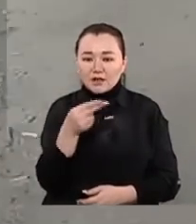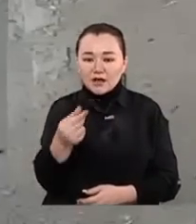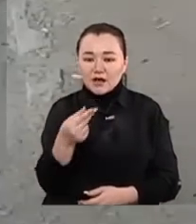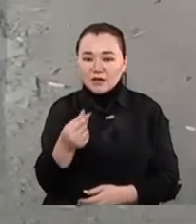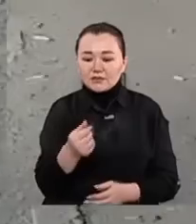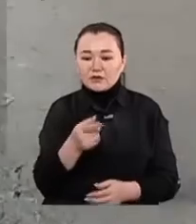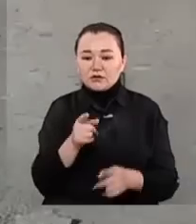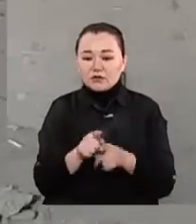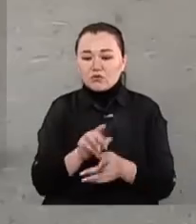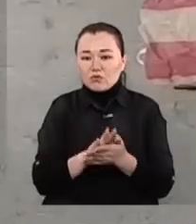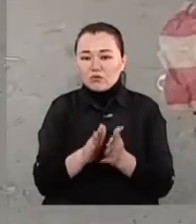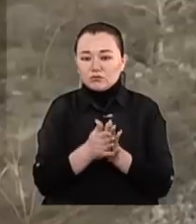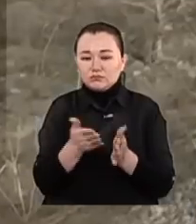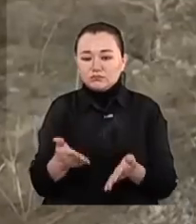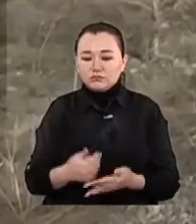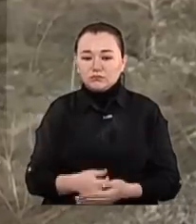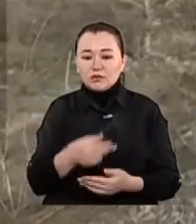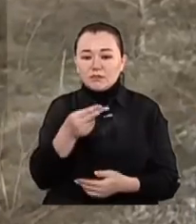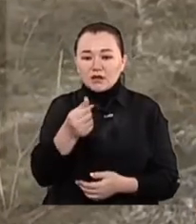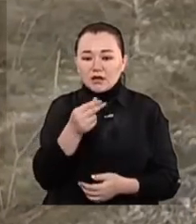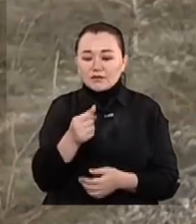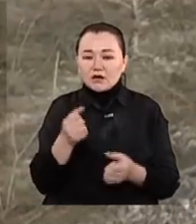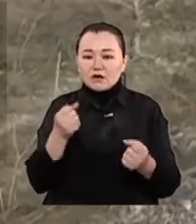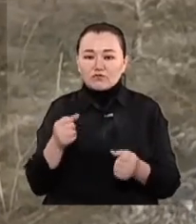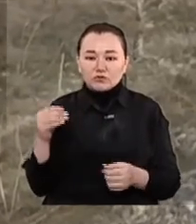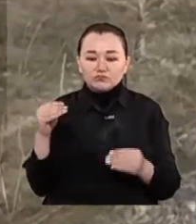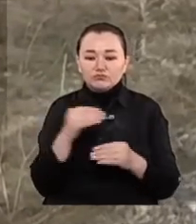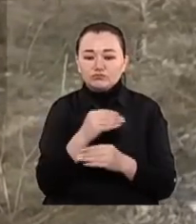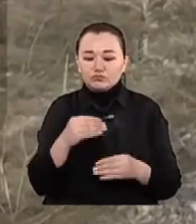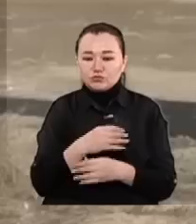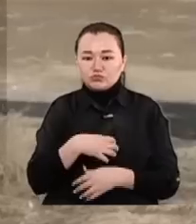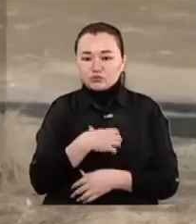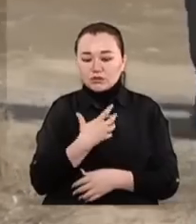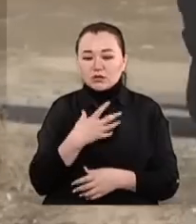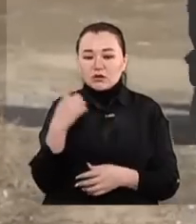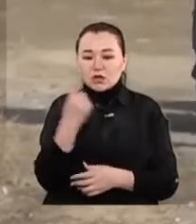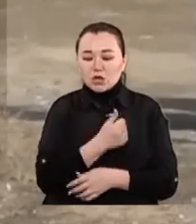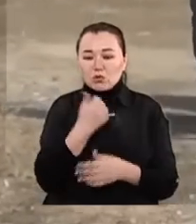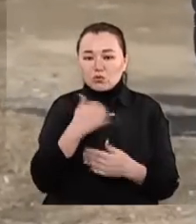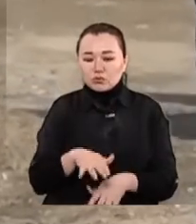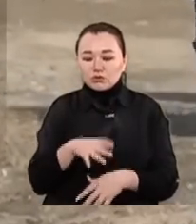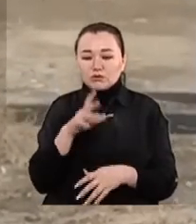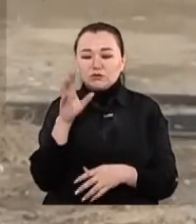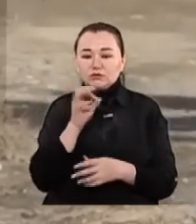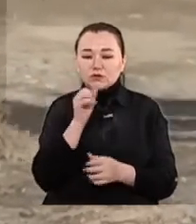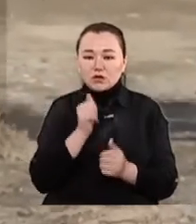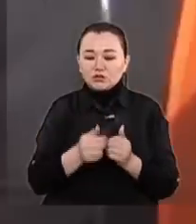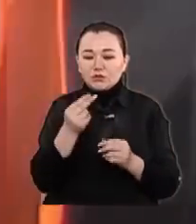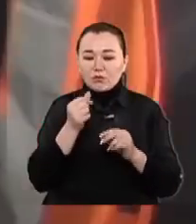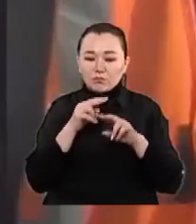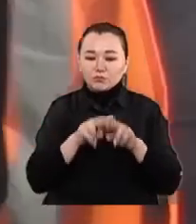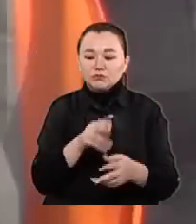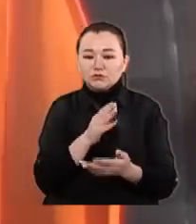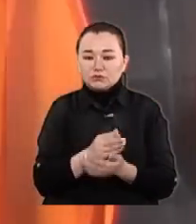жолымыздың жағдай тұрмысындай. Ақылы автожолдың айра жайрасы шыққалы апта болды. Әр адымнан ақша түскенмен мұндай